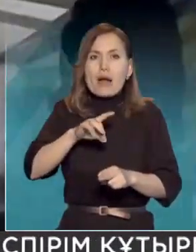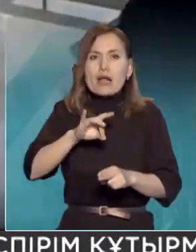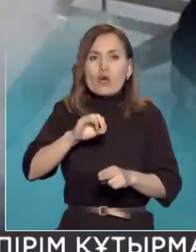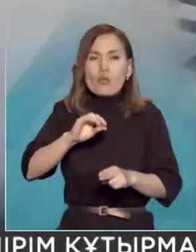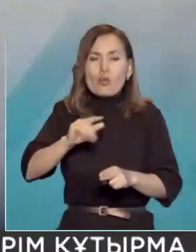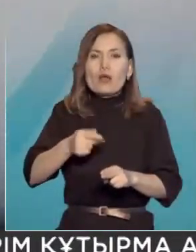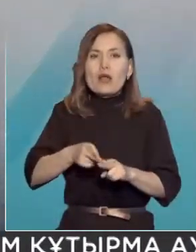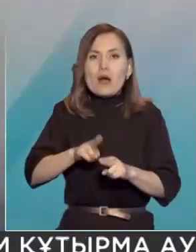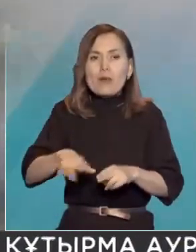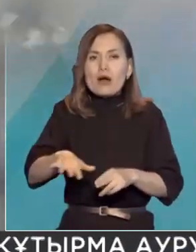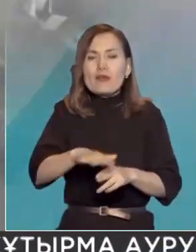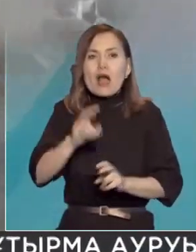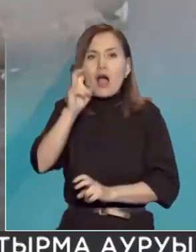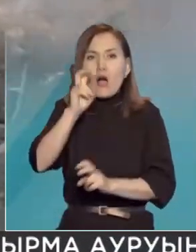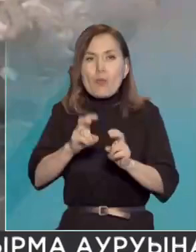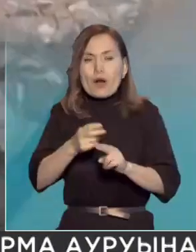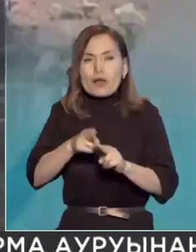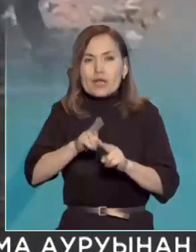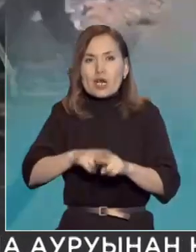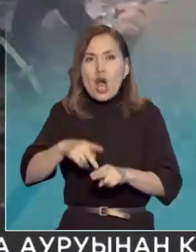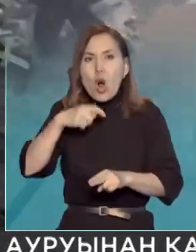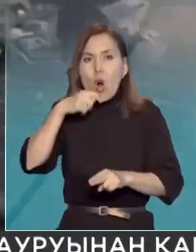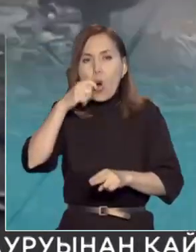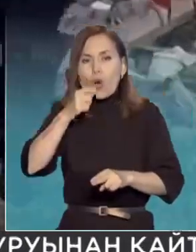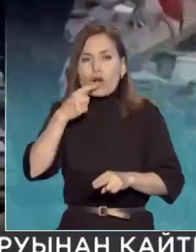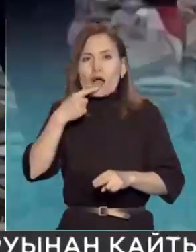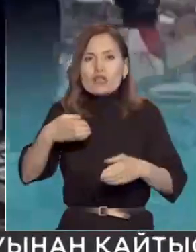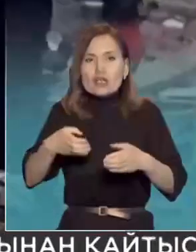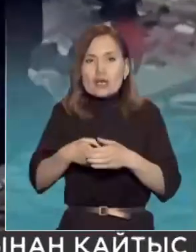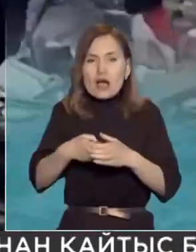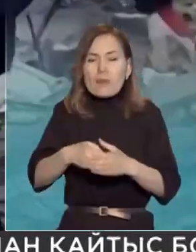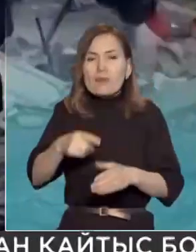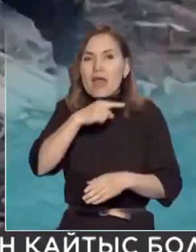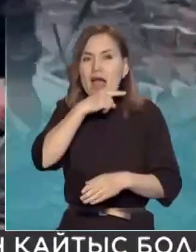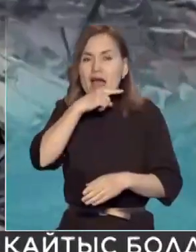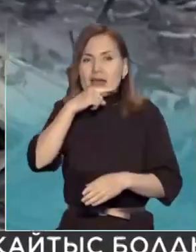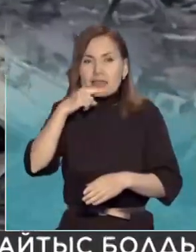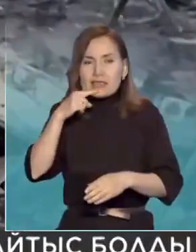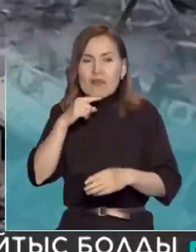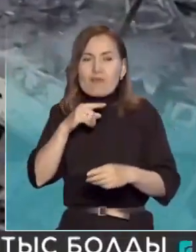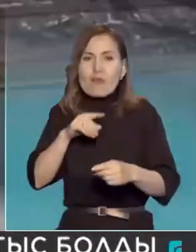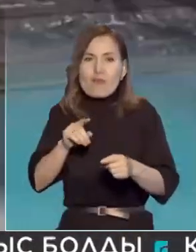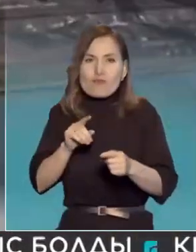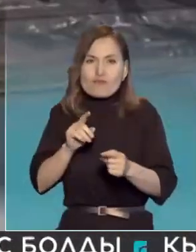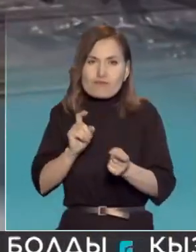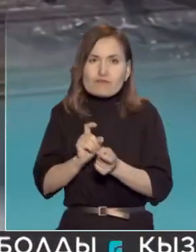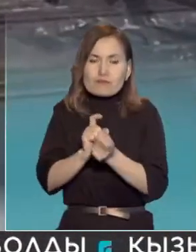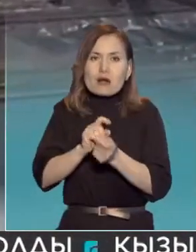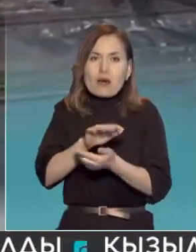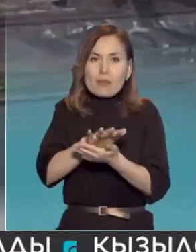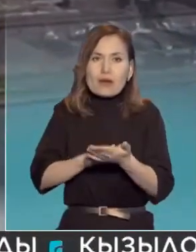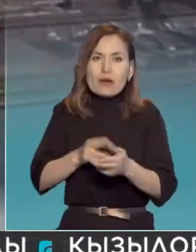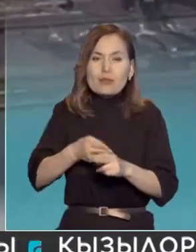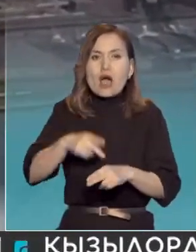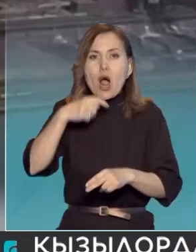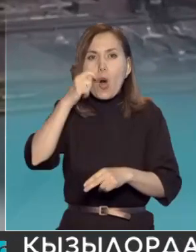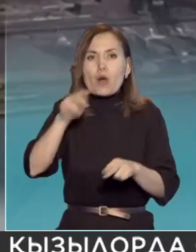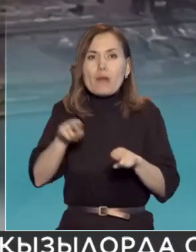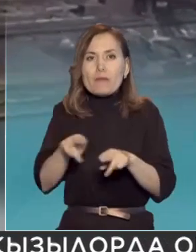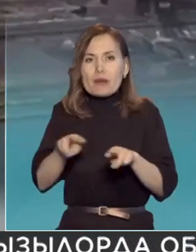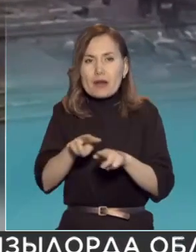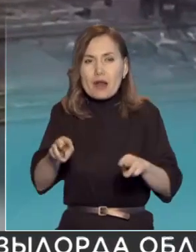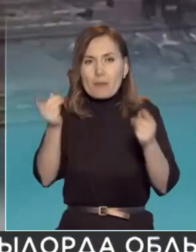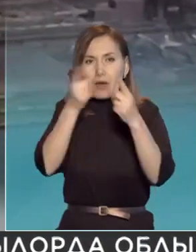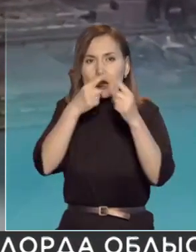ондағы Азовсталь зауытына орналасқан Украин жауынгерлері Ресейдің қару тастап берілу туралы талабын орындаған жоқ. Украина премьер-министрі